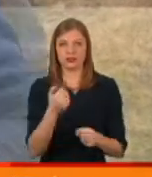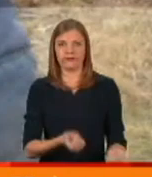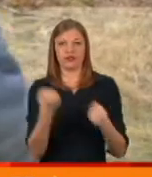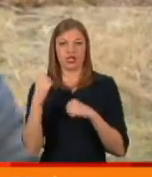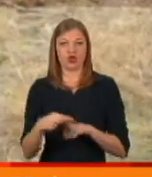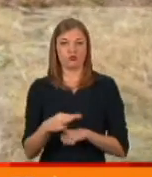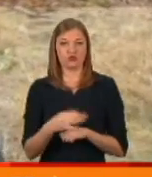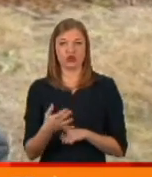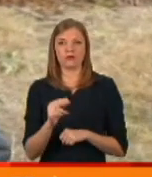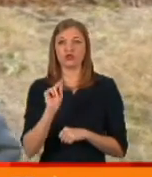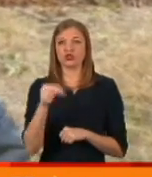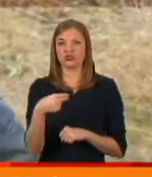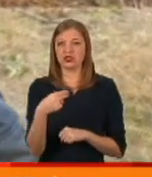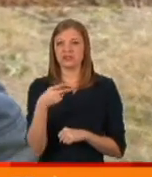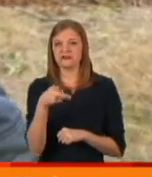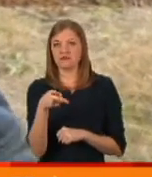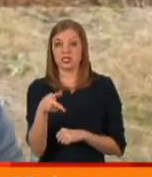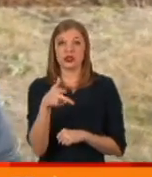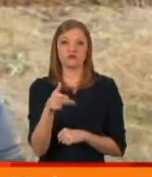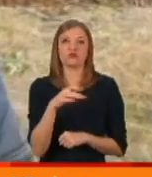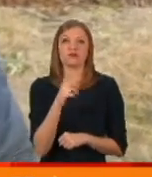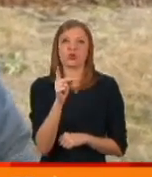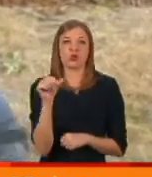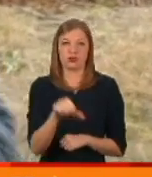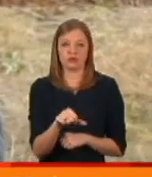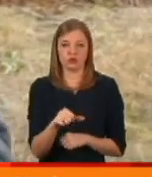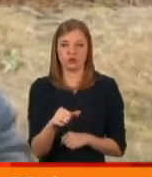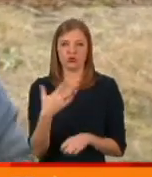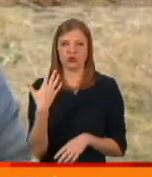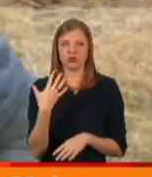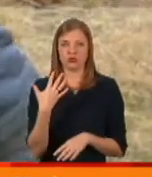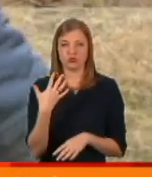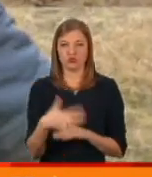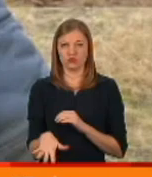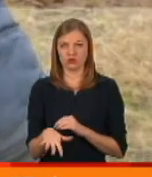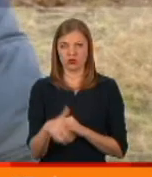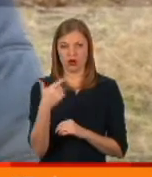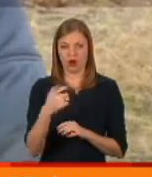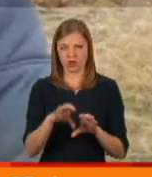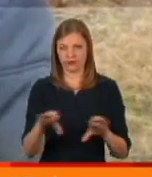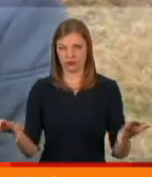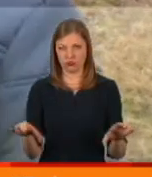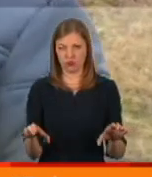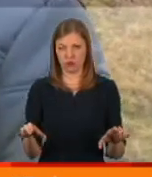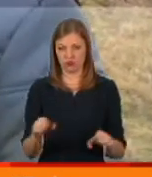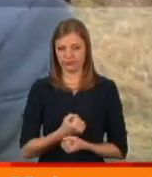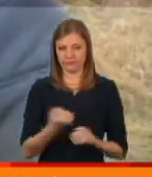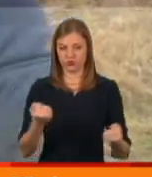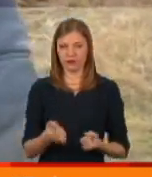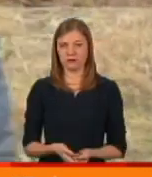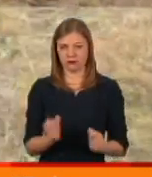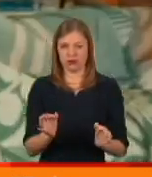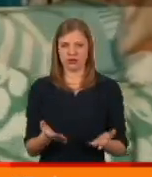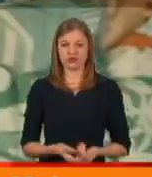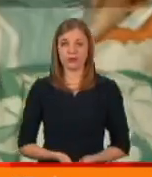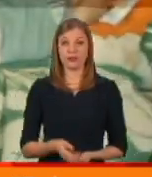мужа. Через хвилин 2-3, півтора хвилини, ось так. Уже раз газовий балон почався. Взорвався?